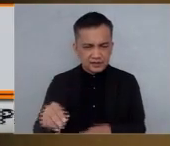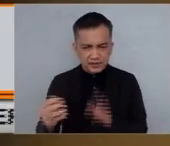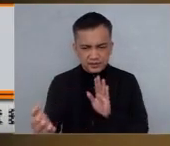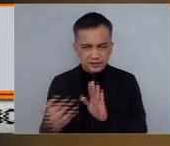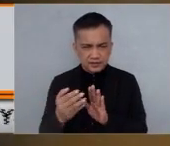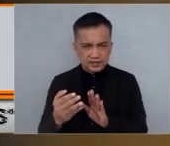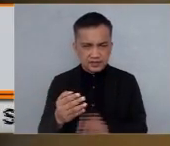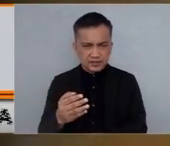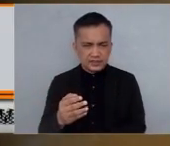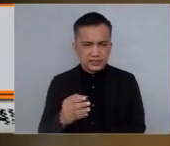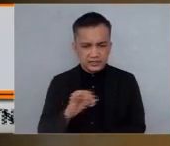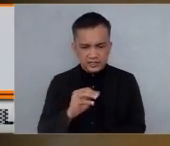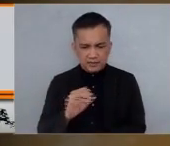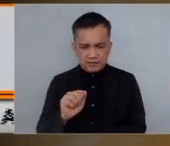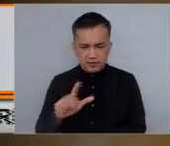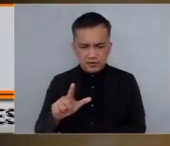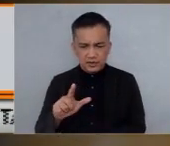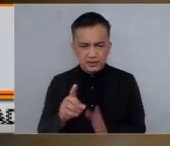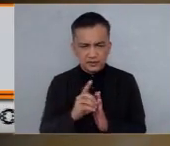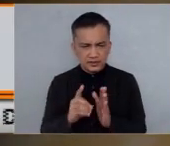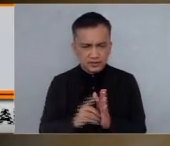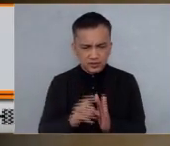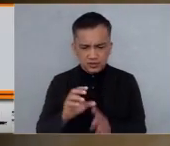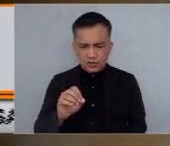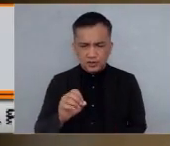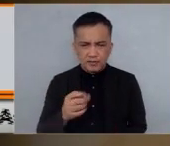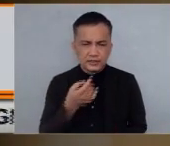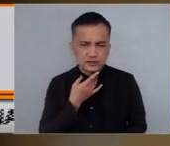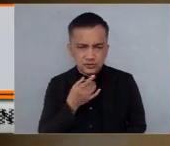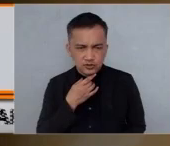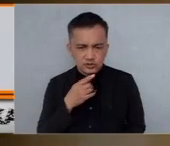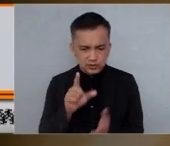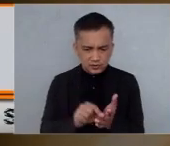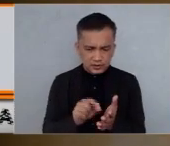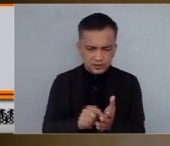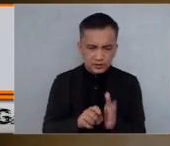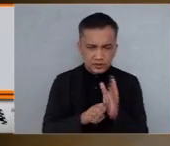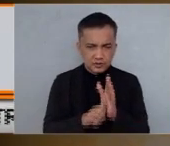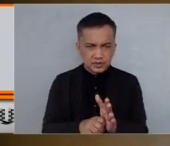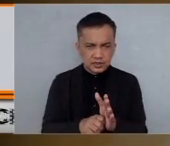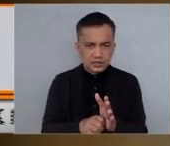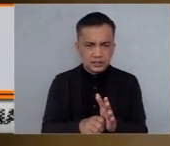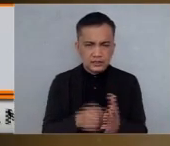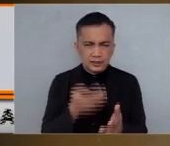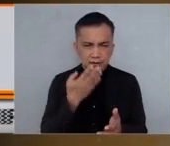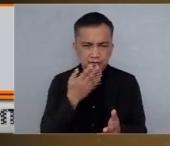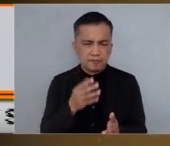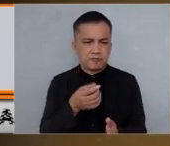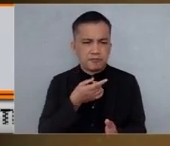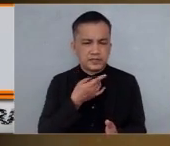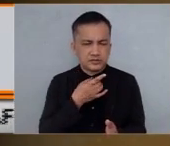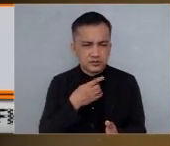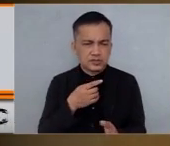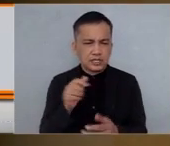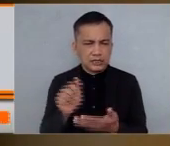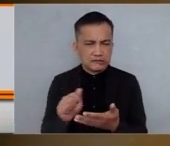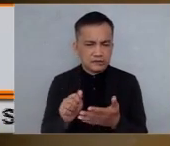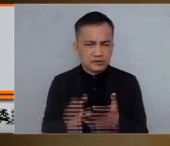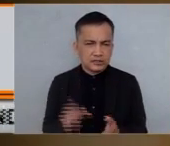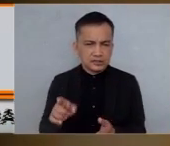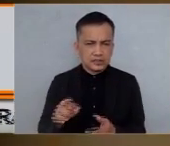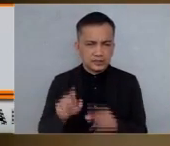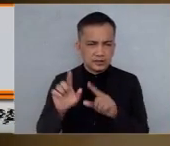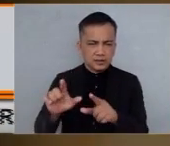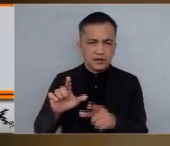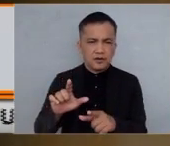immoral doctrines, obscene publications, exhibitions, and indecent shows ang drag artist. Sinampahan ang kaso si Pura Luca